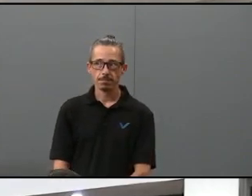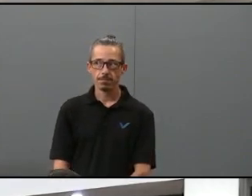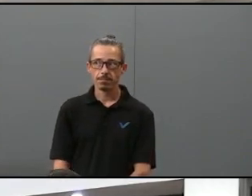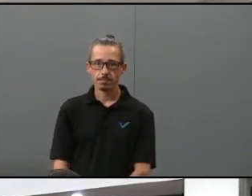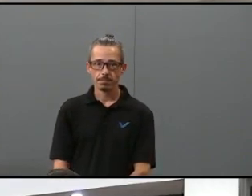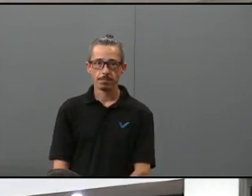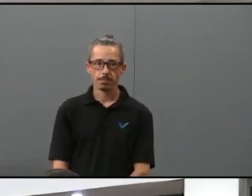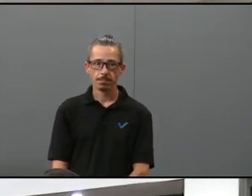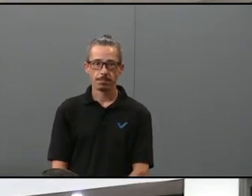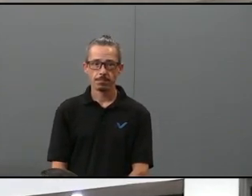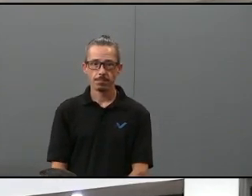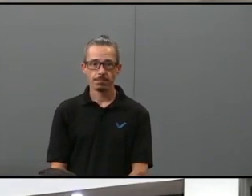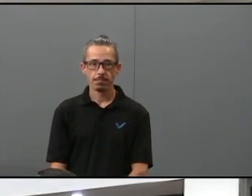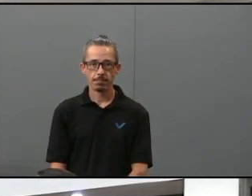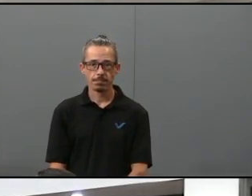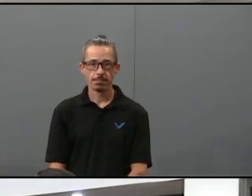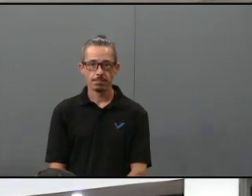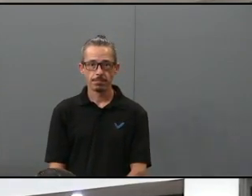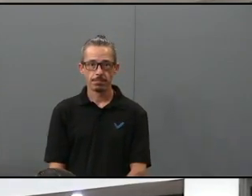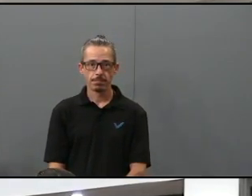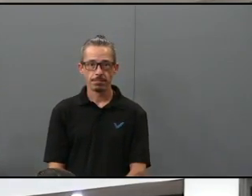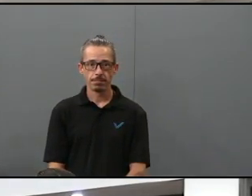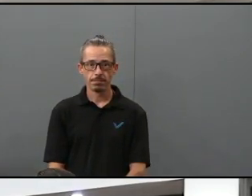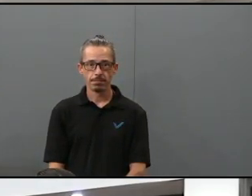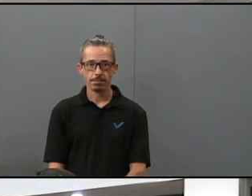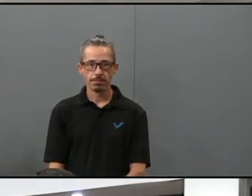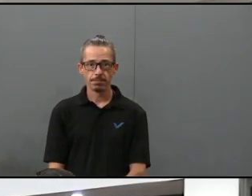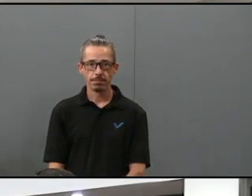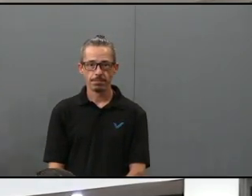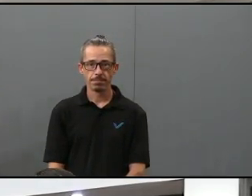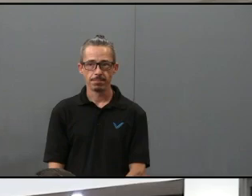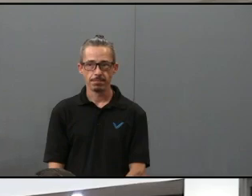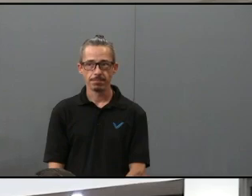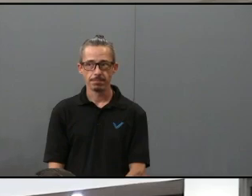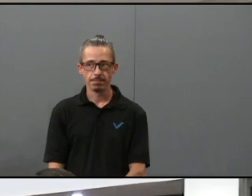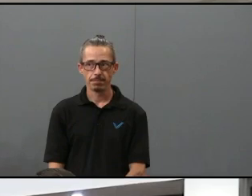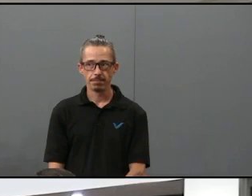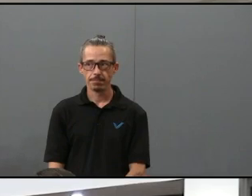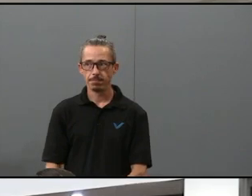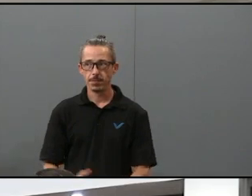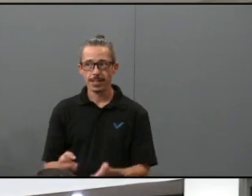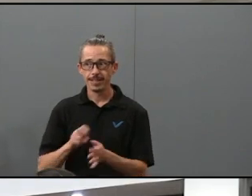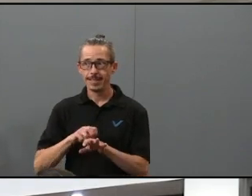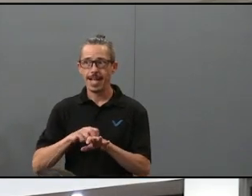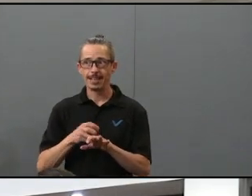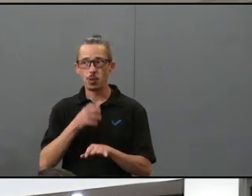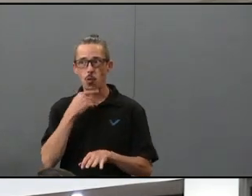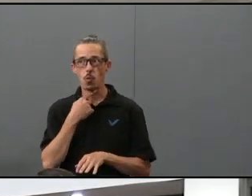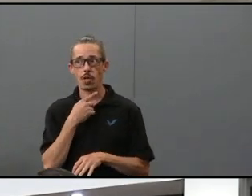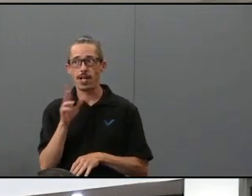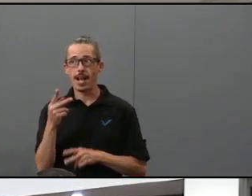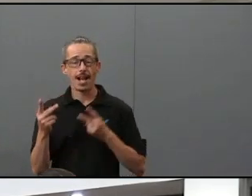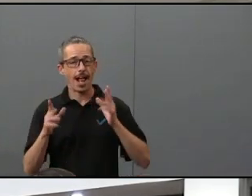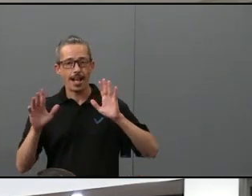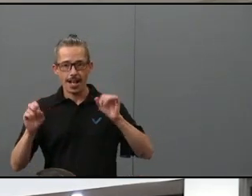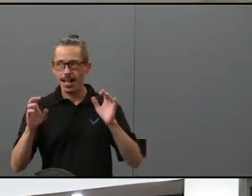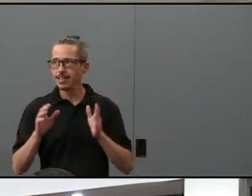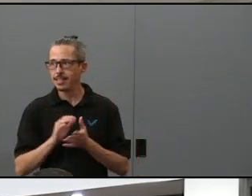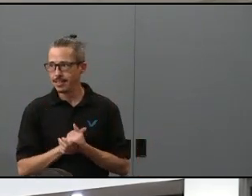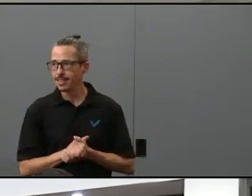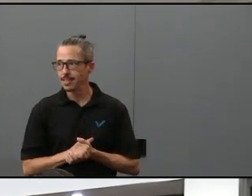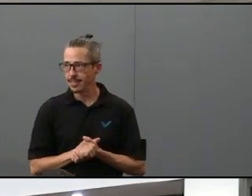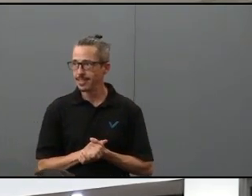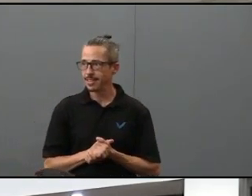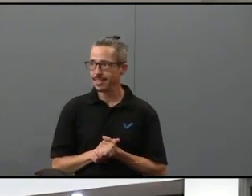ok merci ouais c'est le stress non mais laissezla raconter son histoire vous allez voir